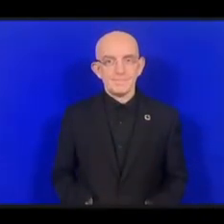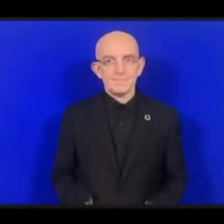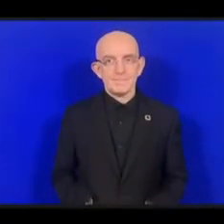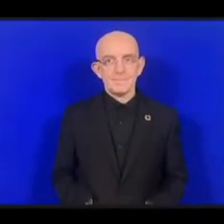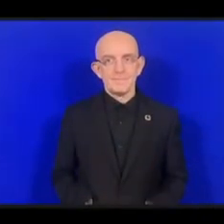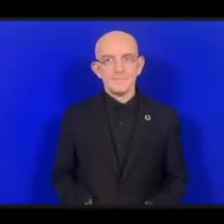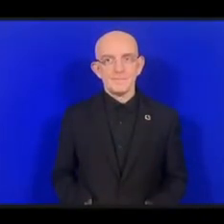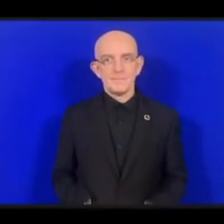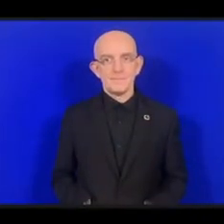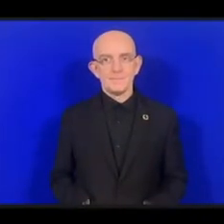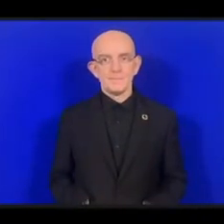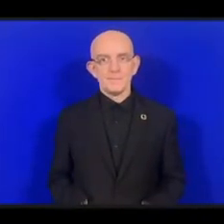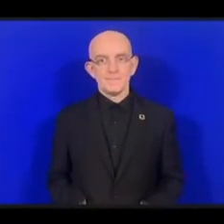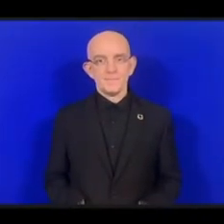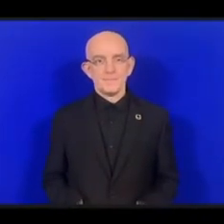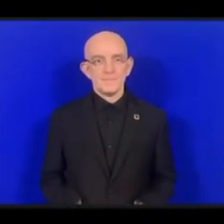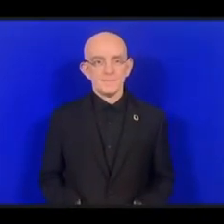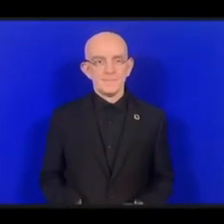Phronic。